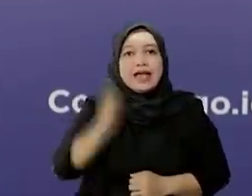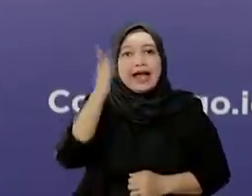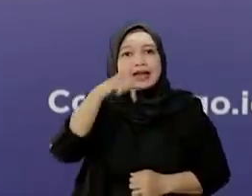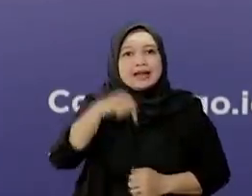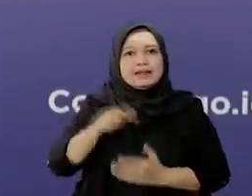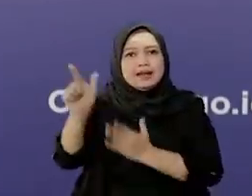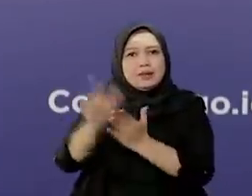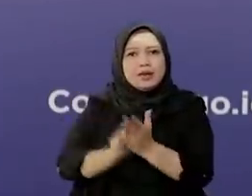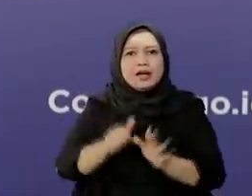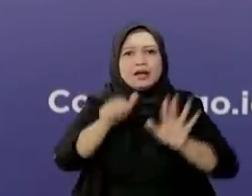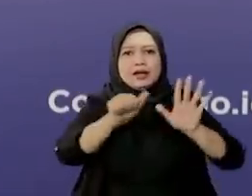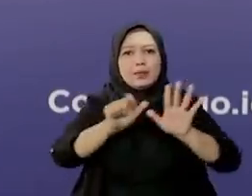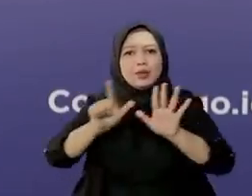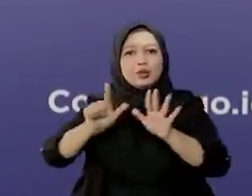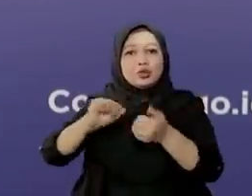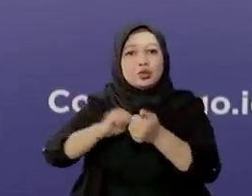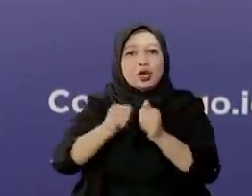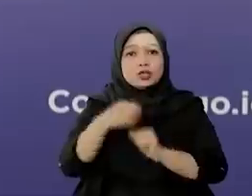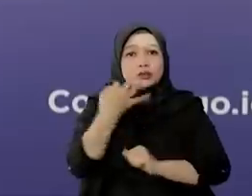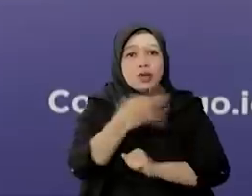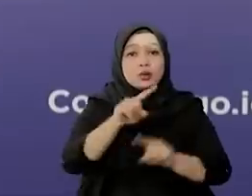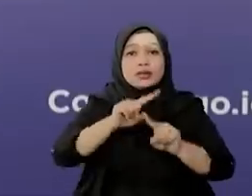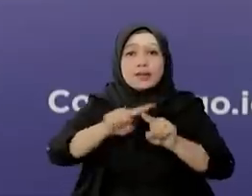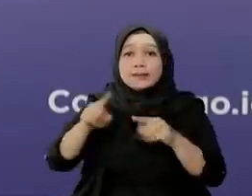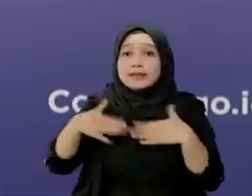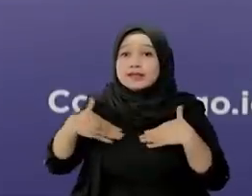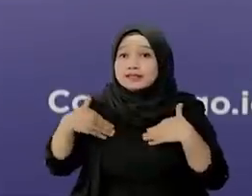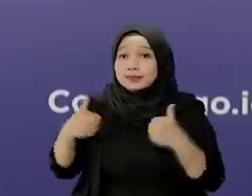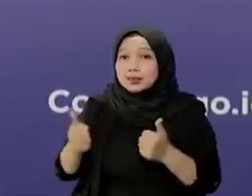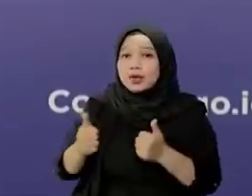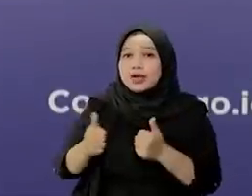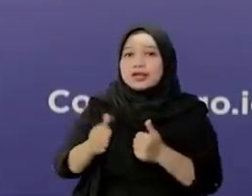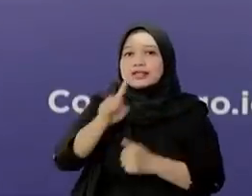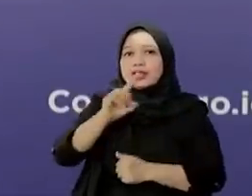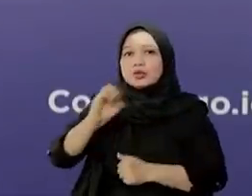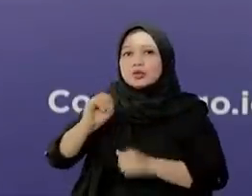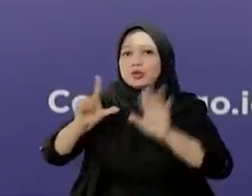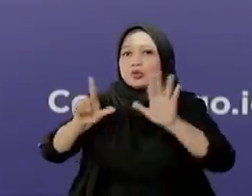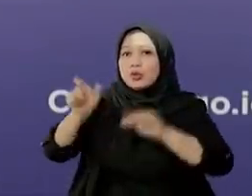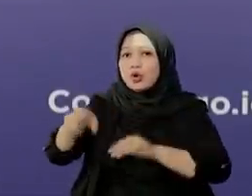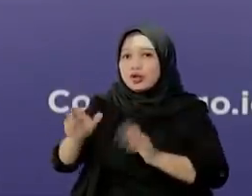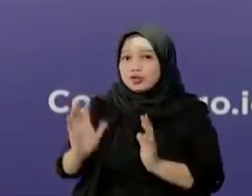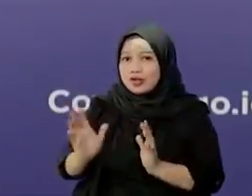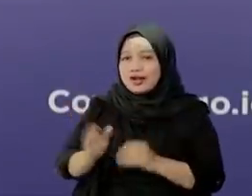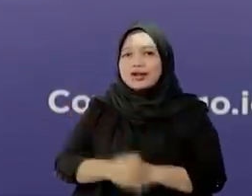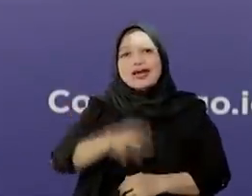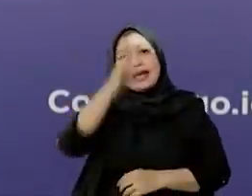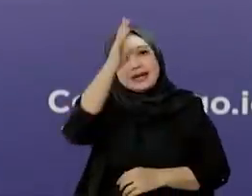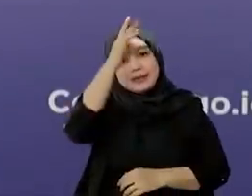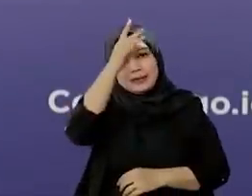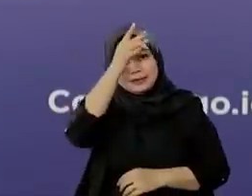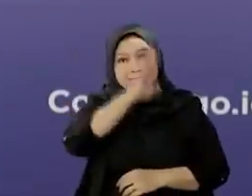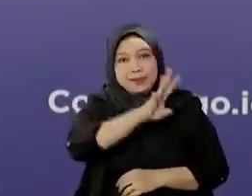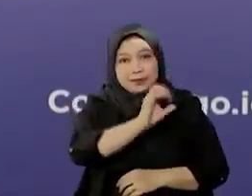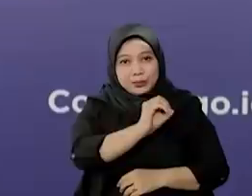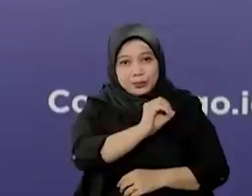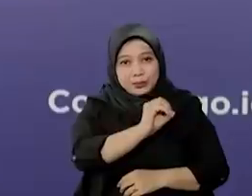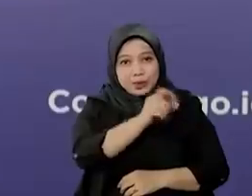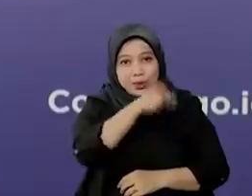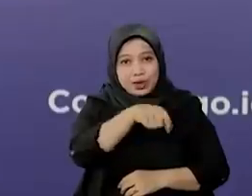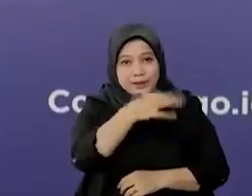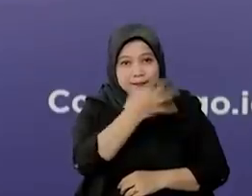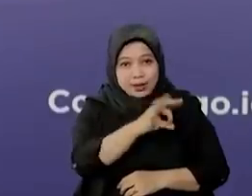melaporkan 67 kasus namun sembuh 107 kasus Bali 40 kasus baru dan